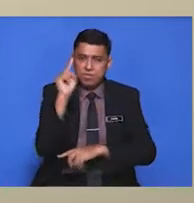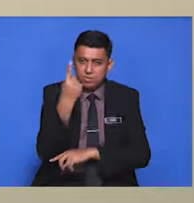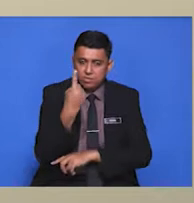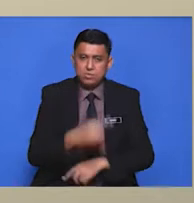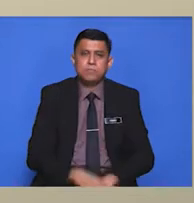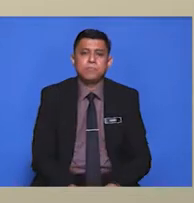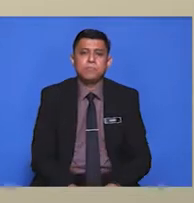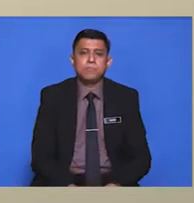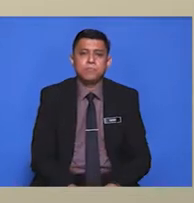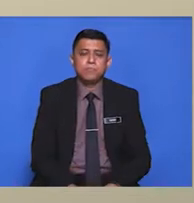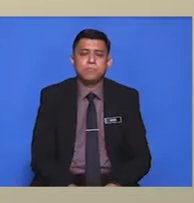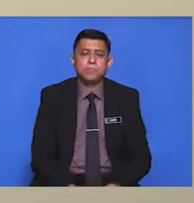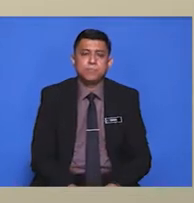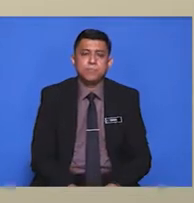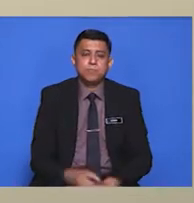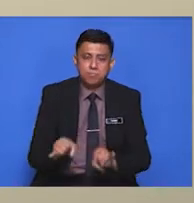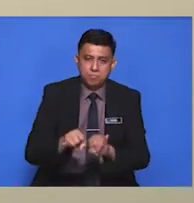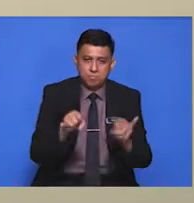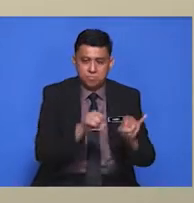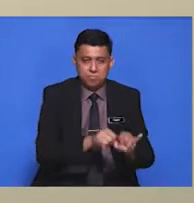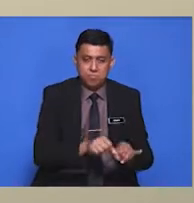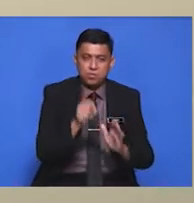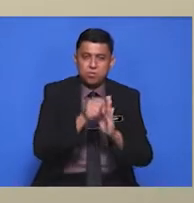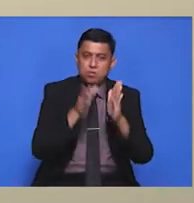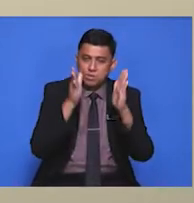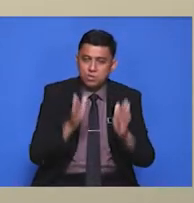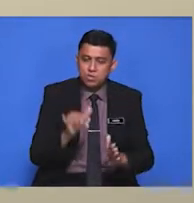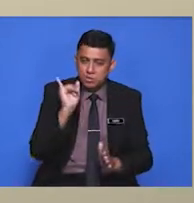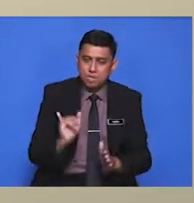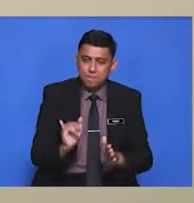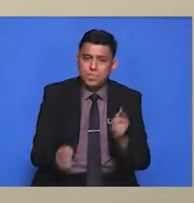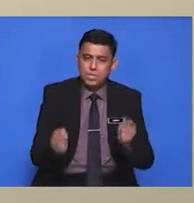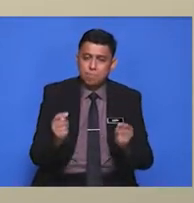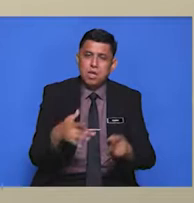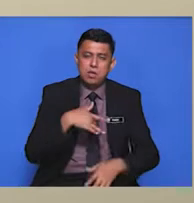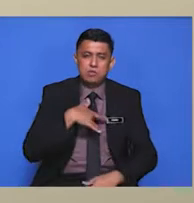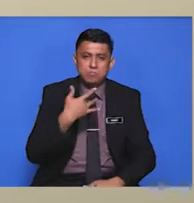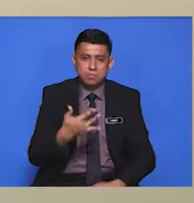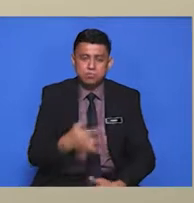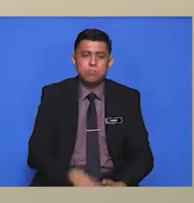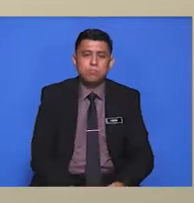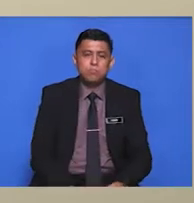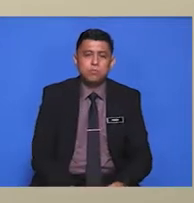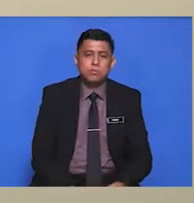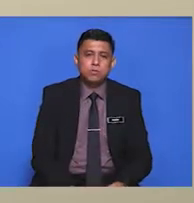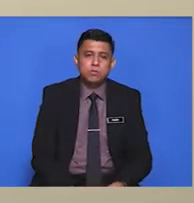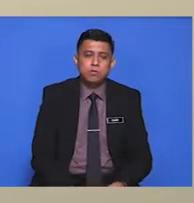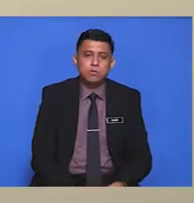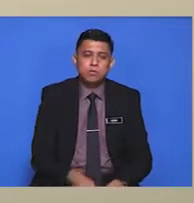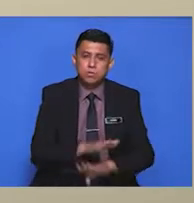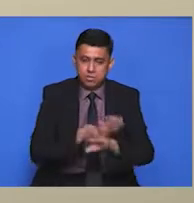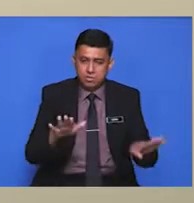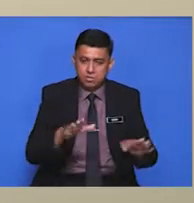Tuan Binjah juga merupakan seorang yang tidak bertimbang rasa. Ini kerana Tuan Binjah